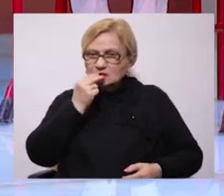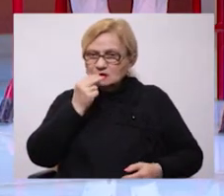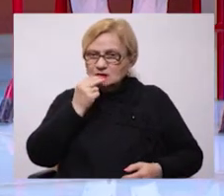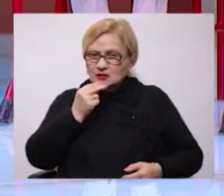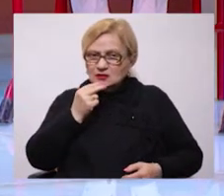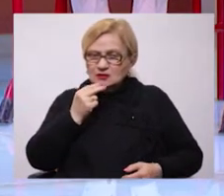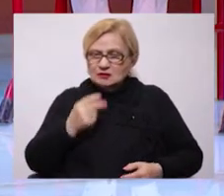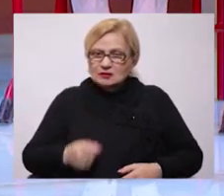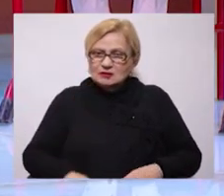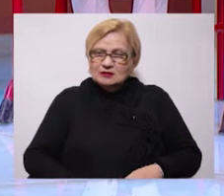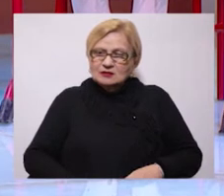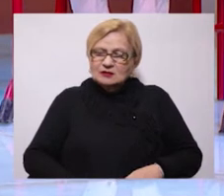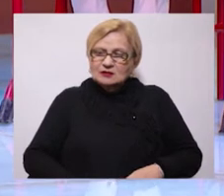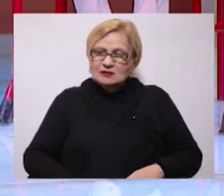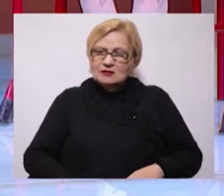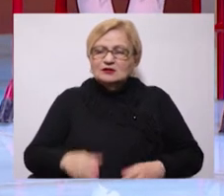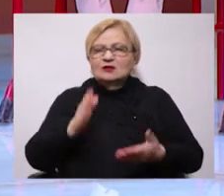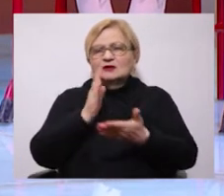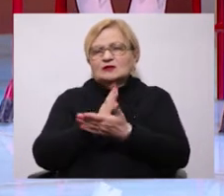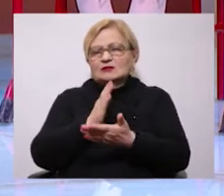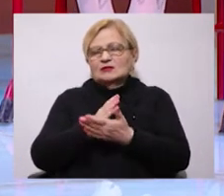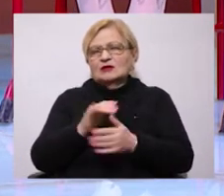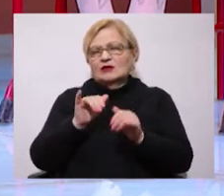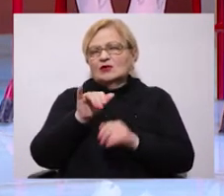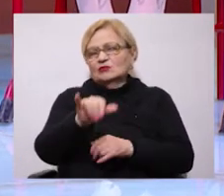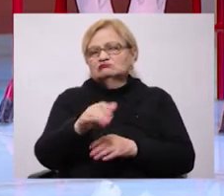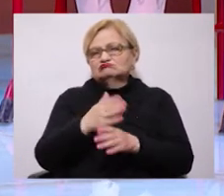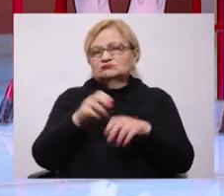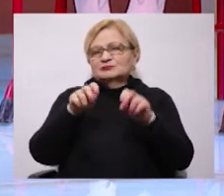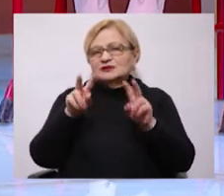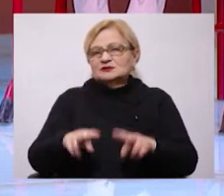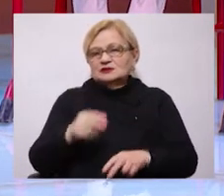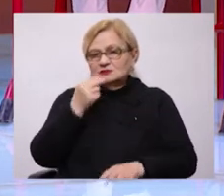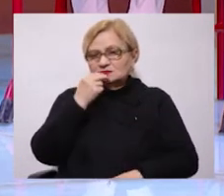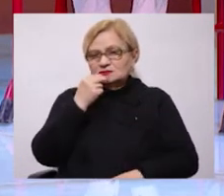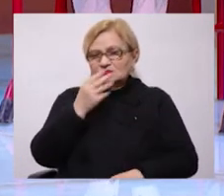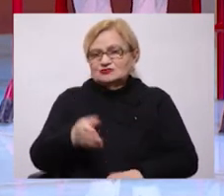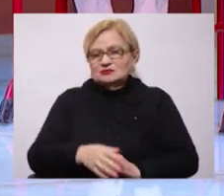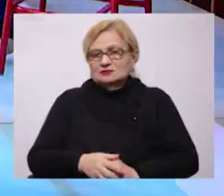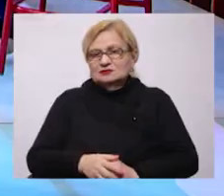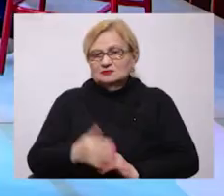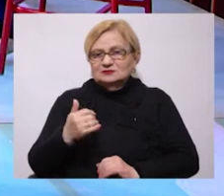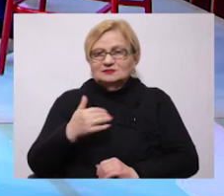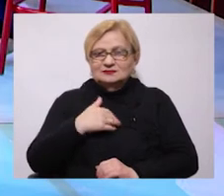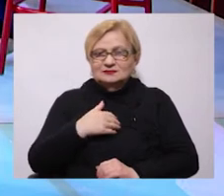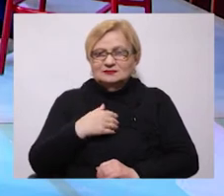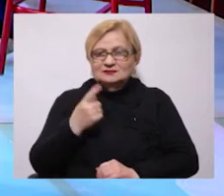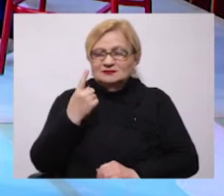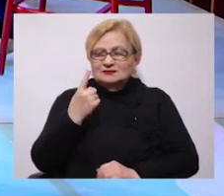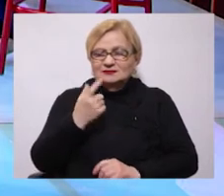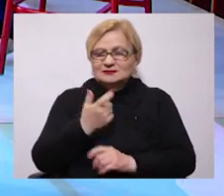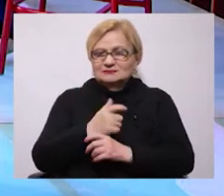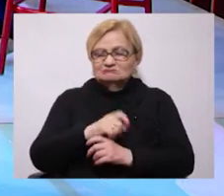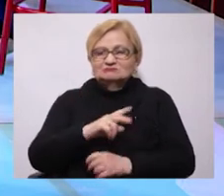თავი სპეციალური საჭმელით. თავი სპეციალური საჭმელით. კი ბატონო, დღეს მე ერთი